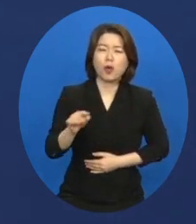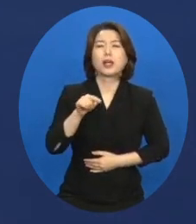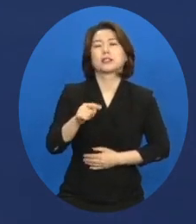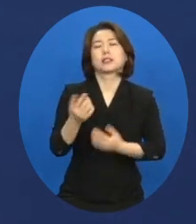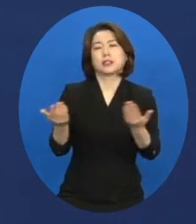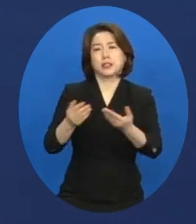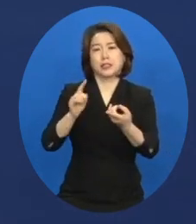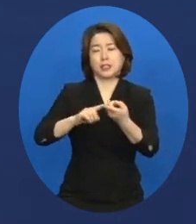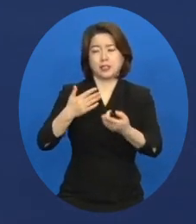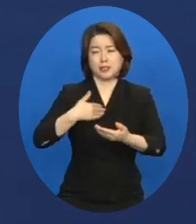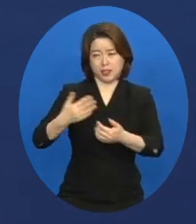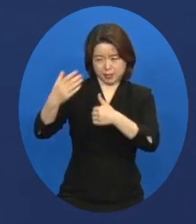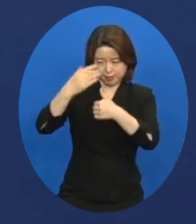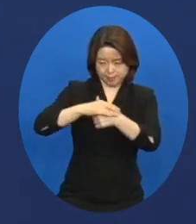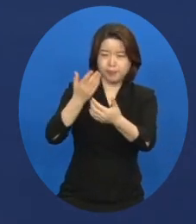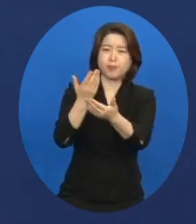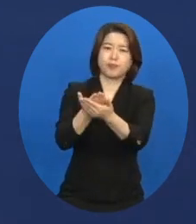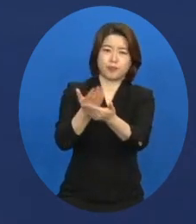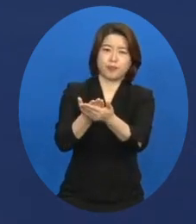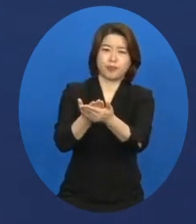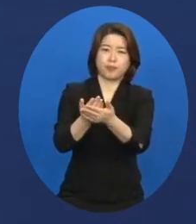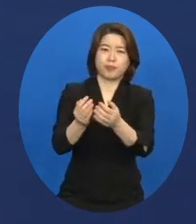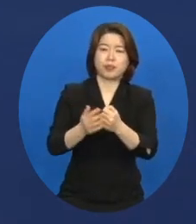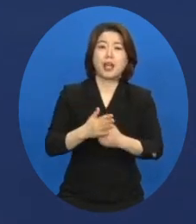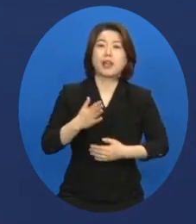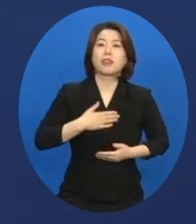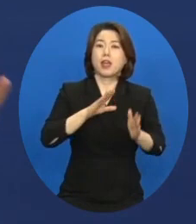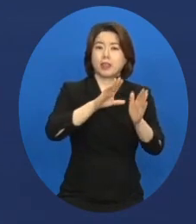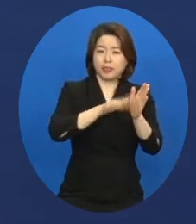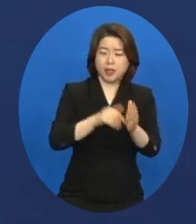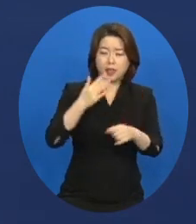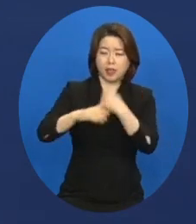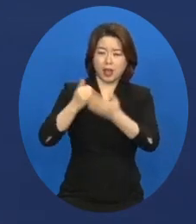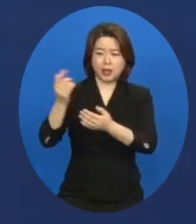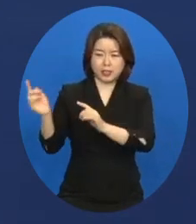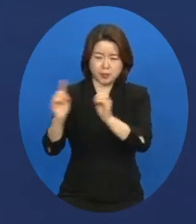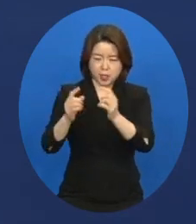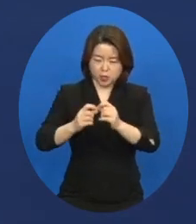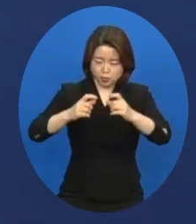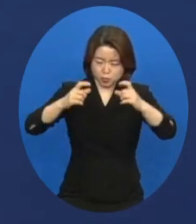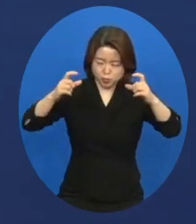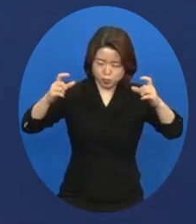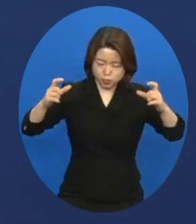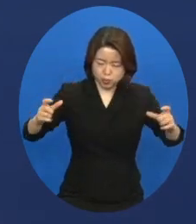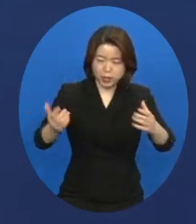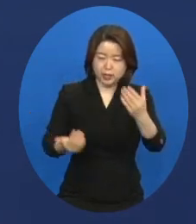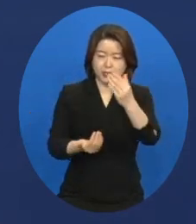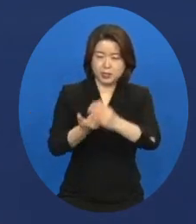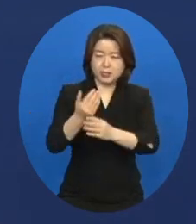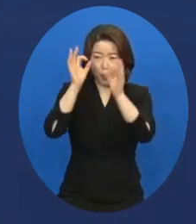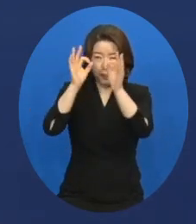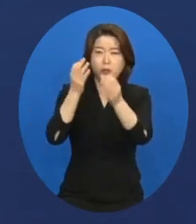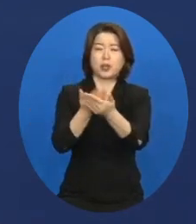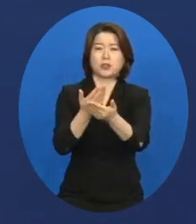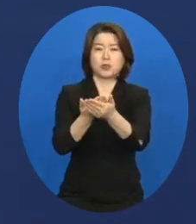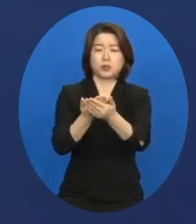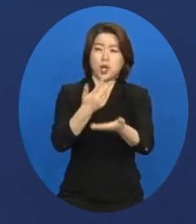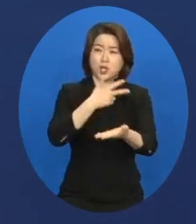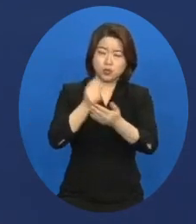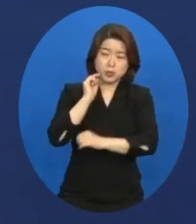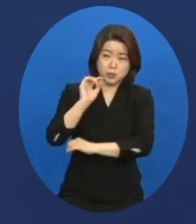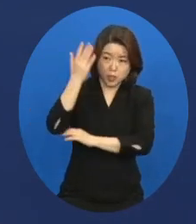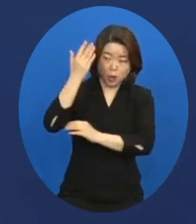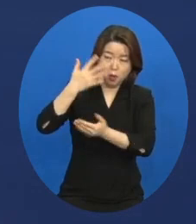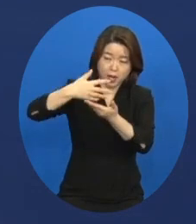그 일을 저에게 주십시오. 저의 때에 하나님의 부흥이 일어나는 걸 보게 해주십시오. 주님이 영광 받으시는